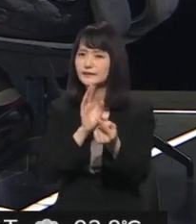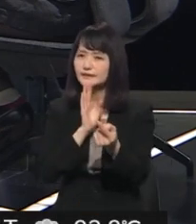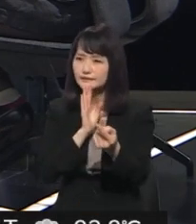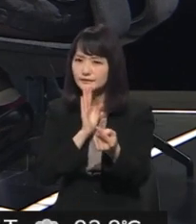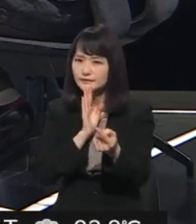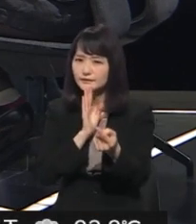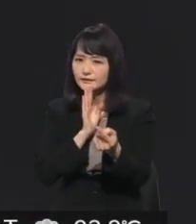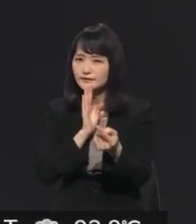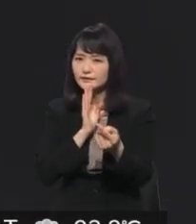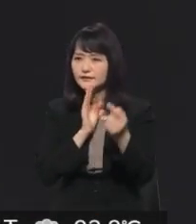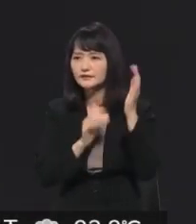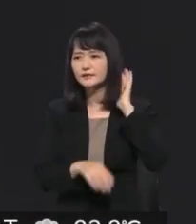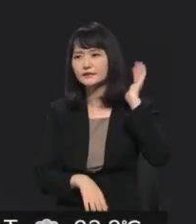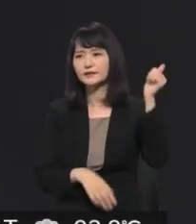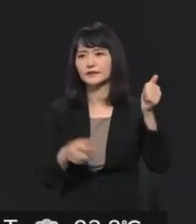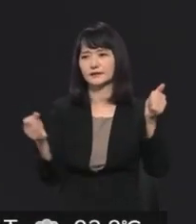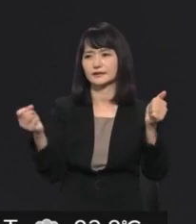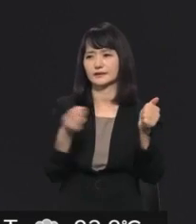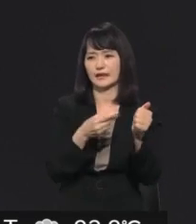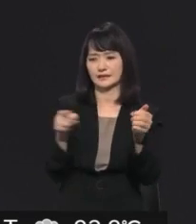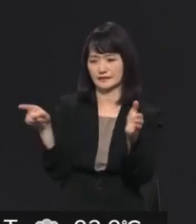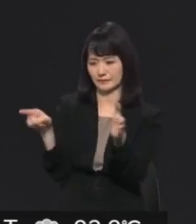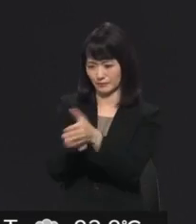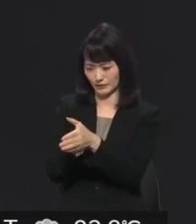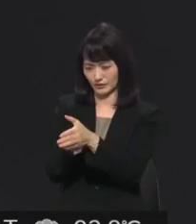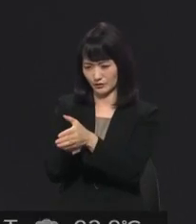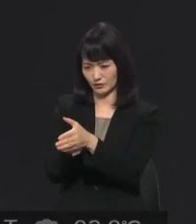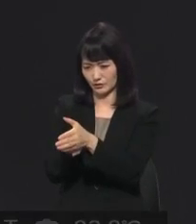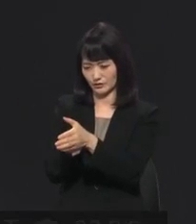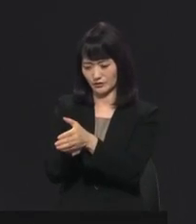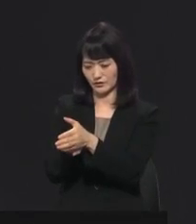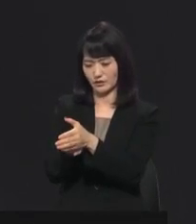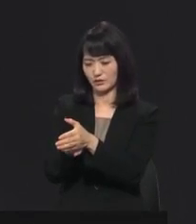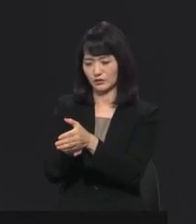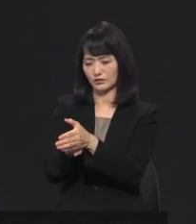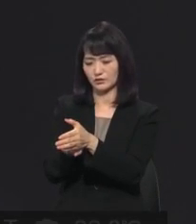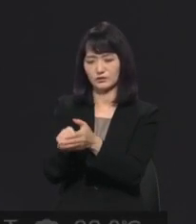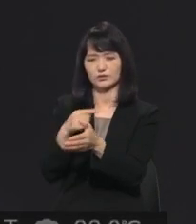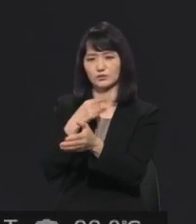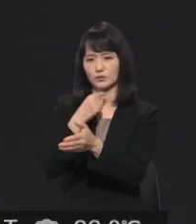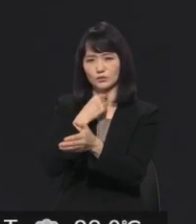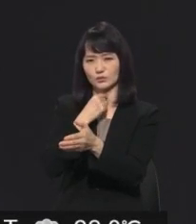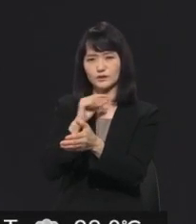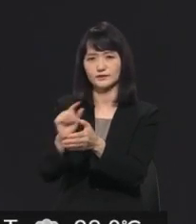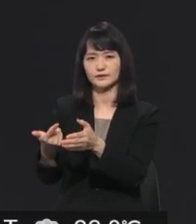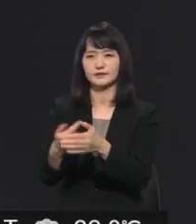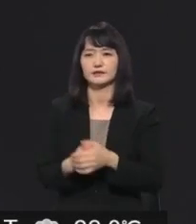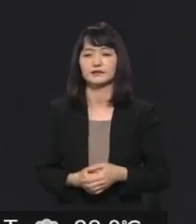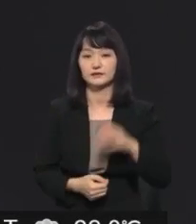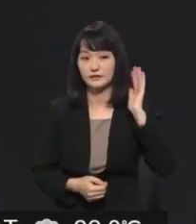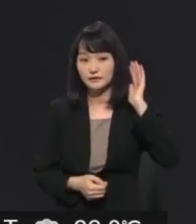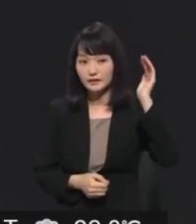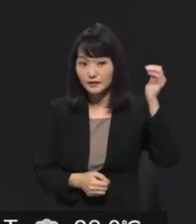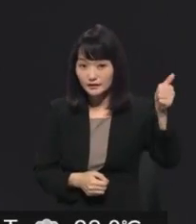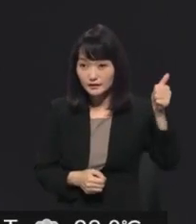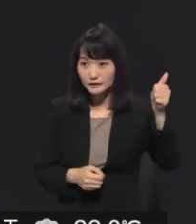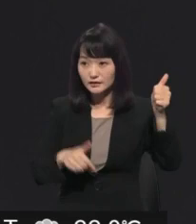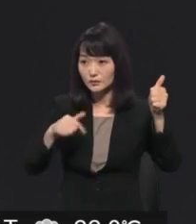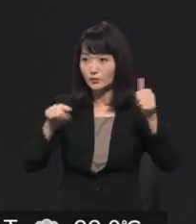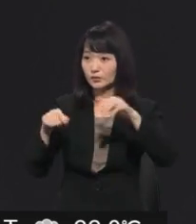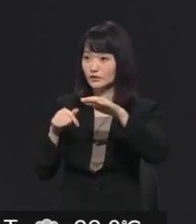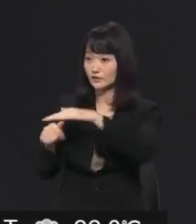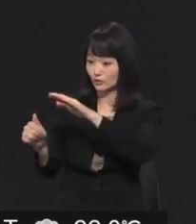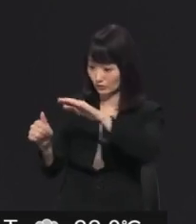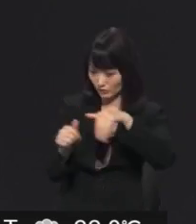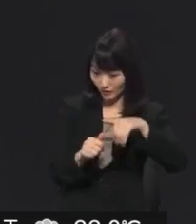재신임 있을거라고 좀 있고 싶지 않아요 그리고 저는 오히려 대통령이 만나서 만찬을 하면서 이제 그만 돌아